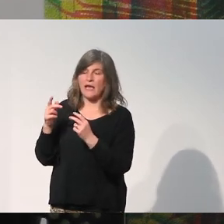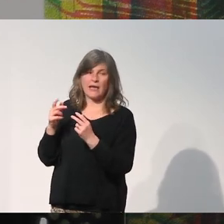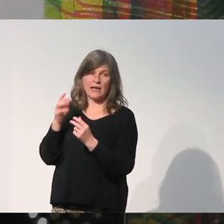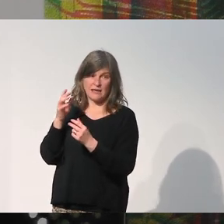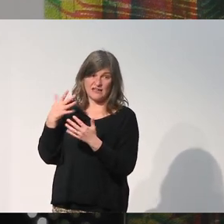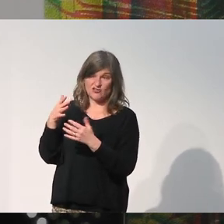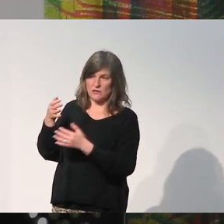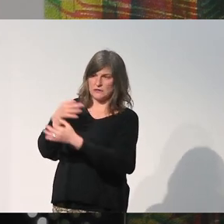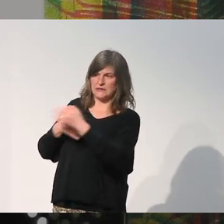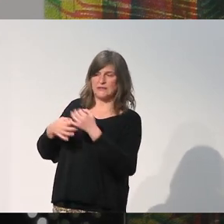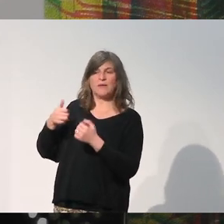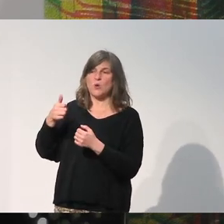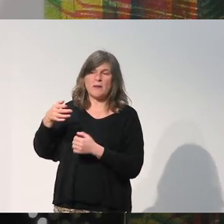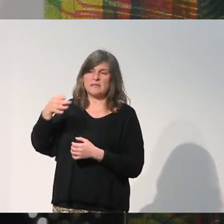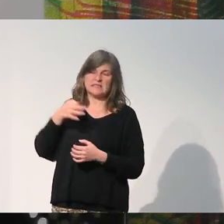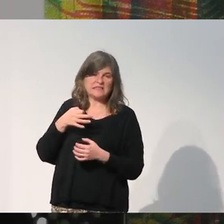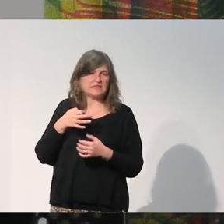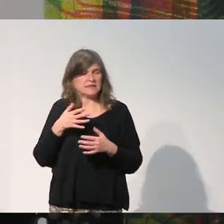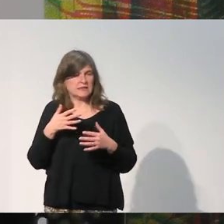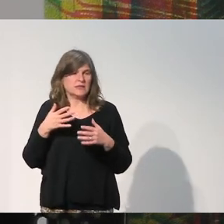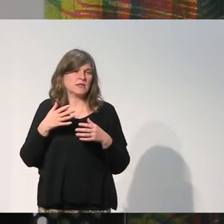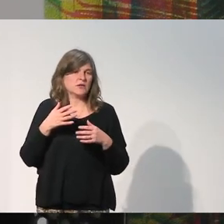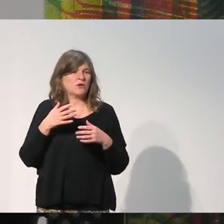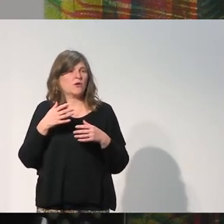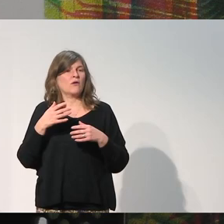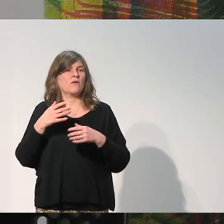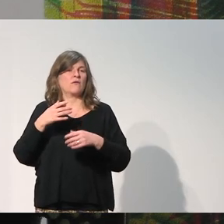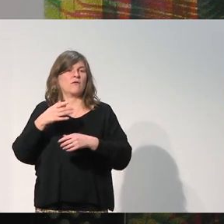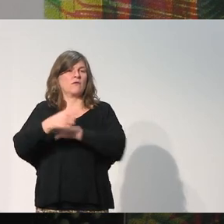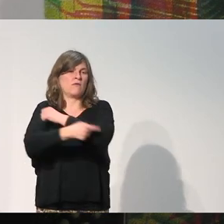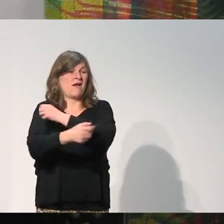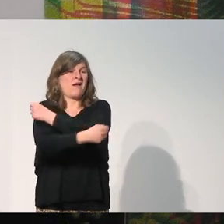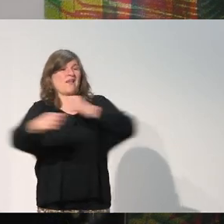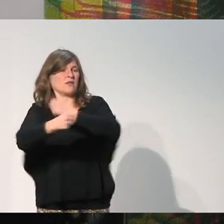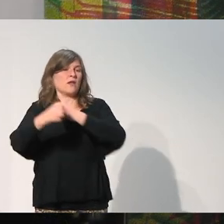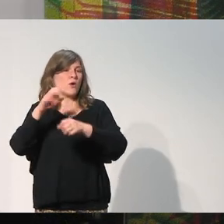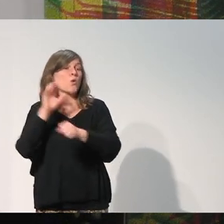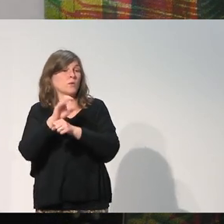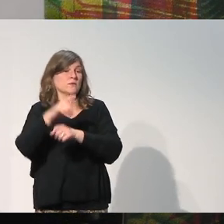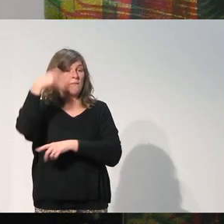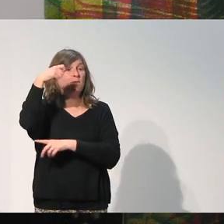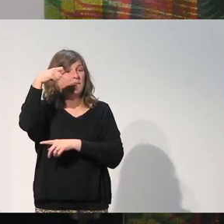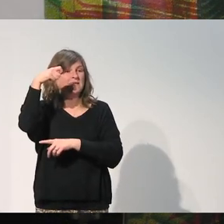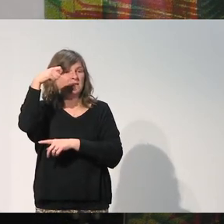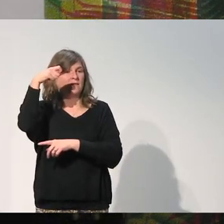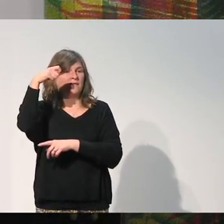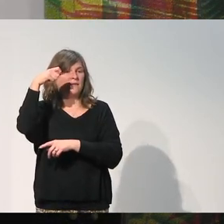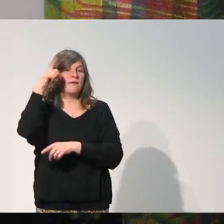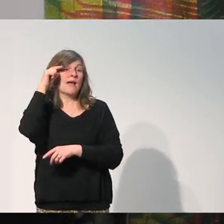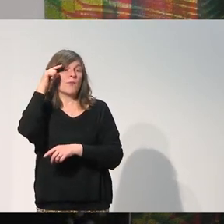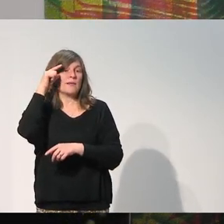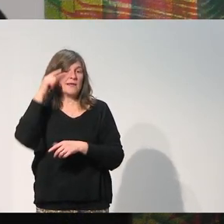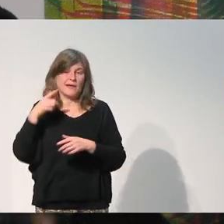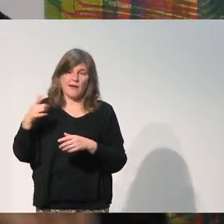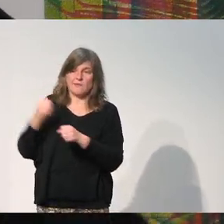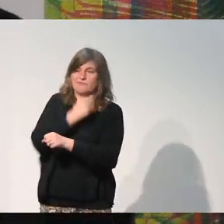dit, il m'avait fait comprendre qu'il avait organisé, il allait organiser un attentat contre un président de la République et que ça avait raté, et il était dégoûté parce que quelqu'un l'avait fait deux jours avant.